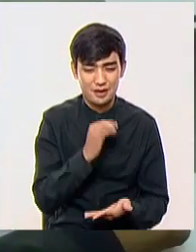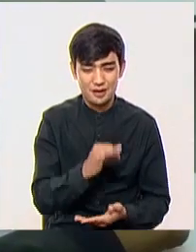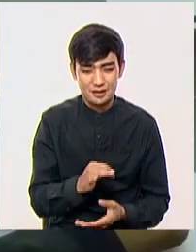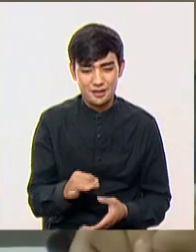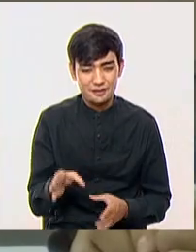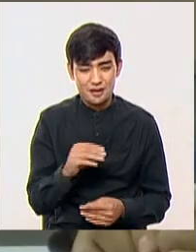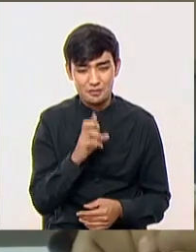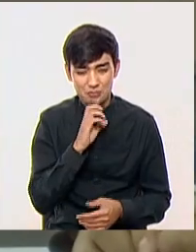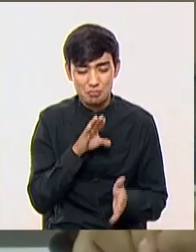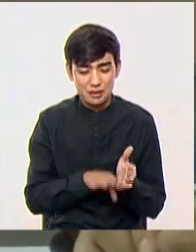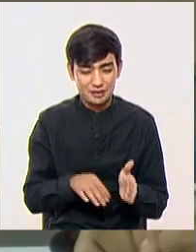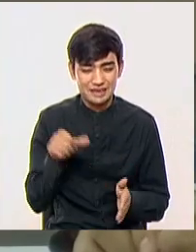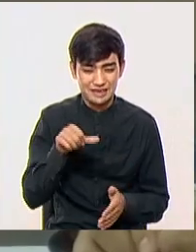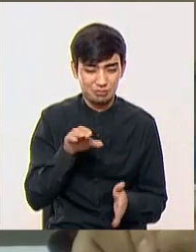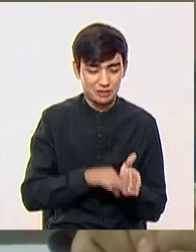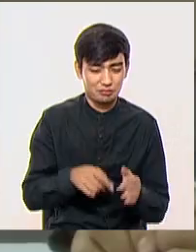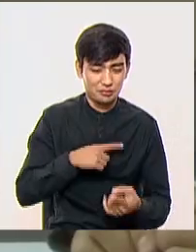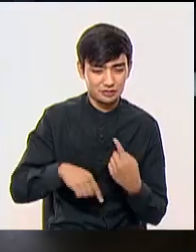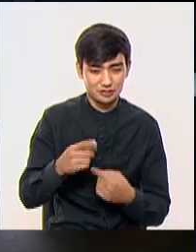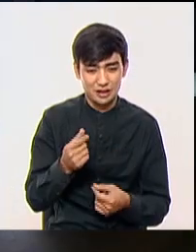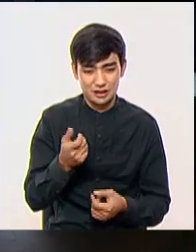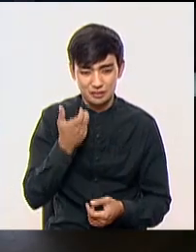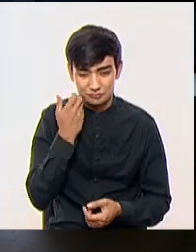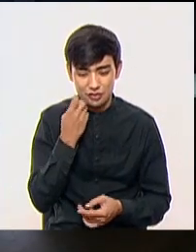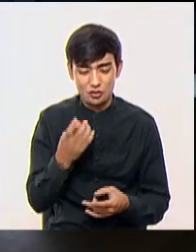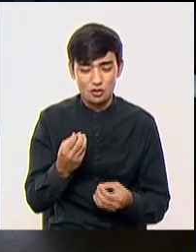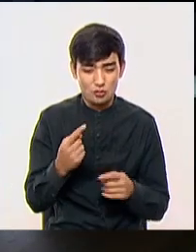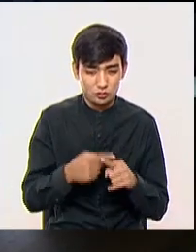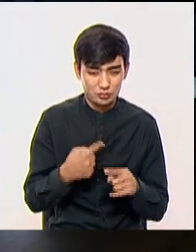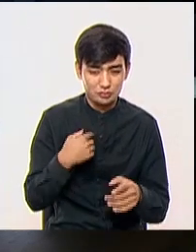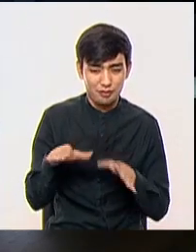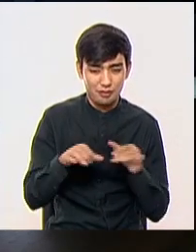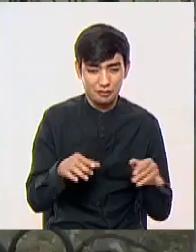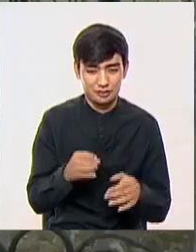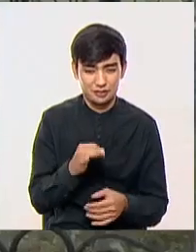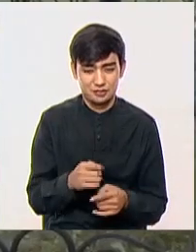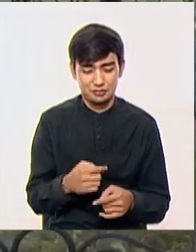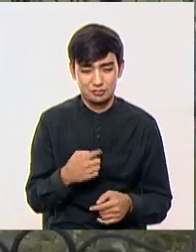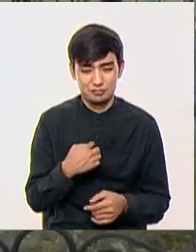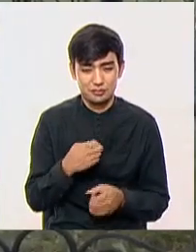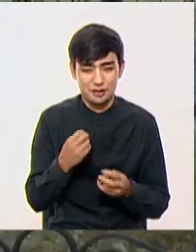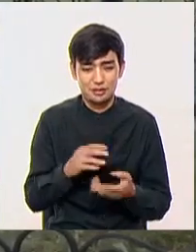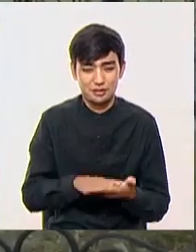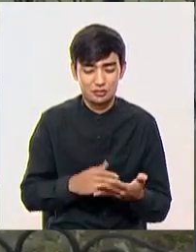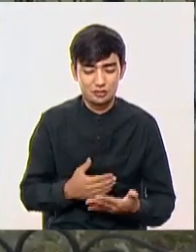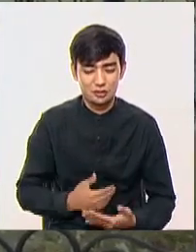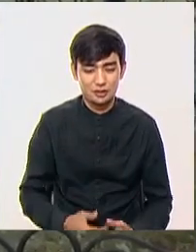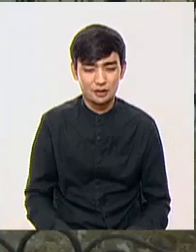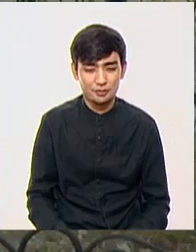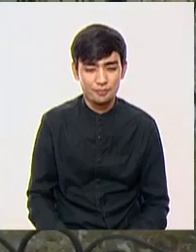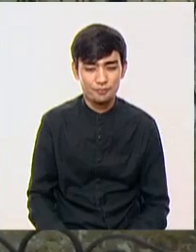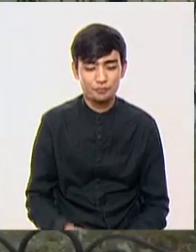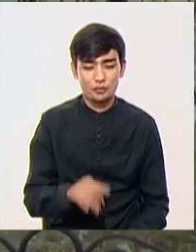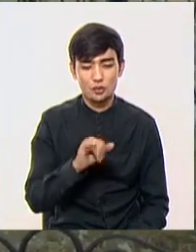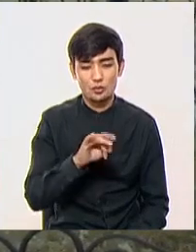дизтоплива приходится пересматривать бюджет и привлекать дополнительные средства, лишь бы удержаться на плаву. Социальный риск на